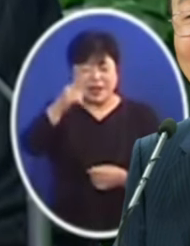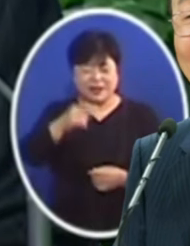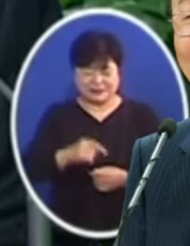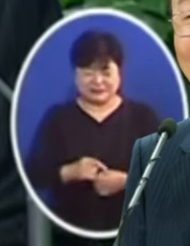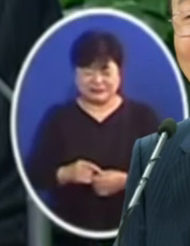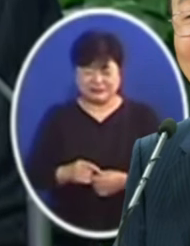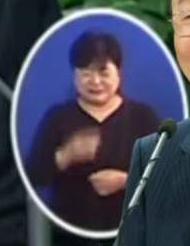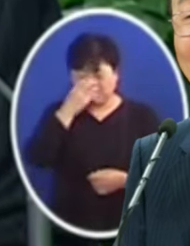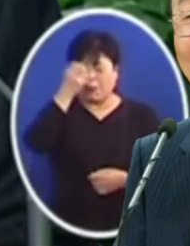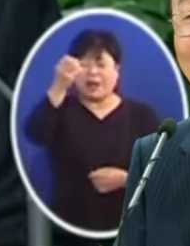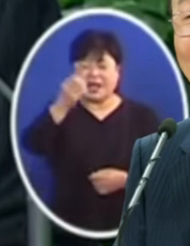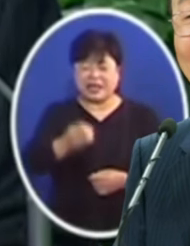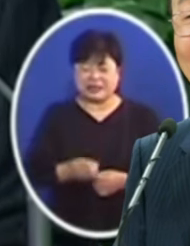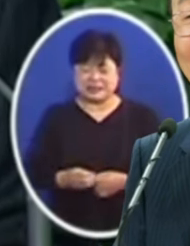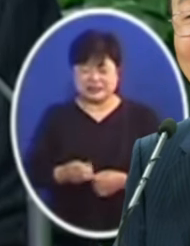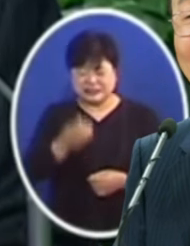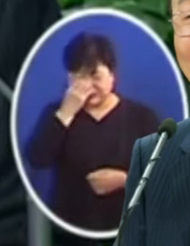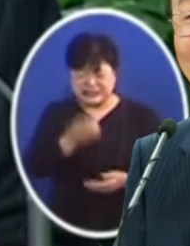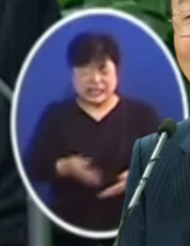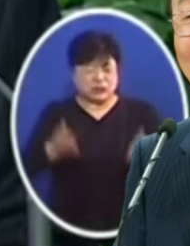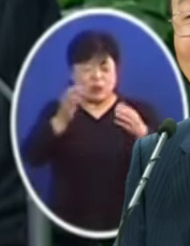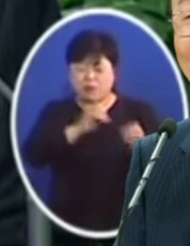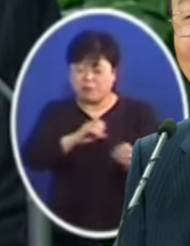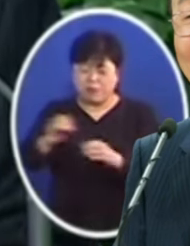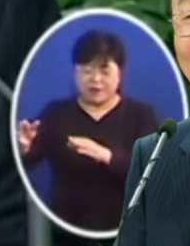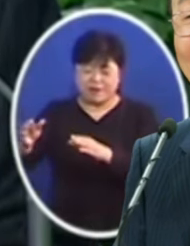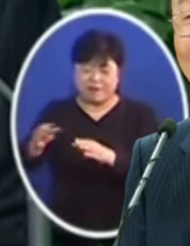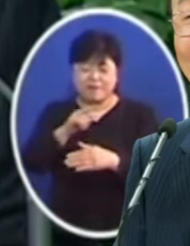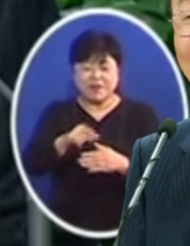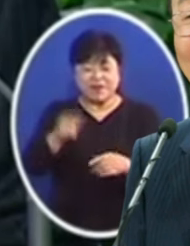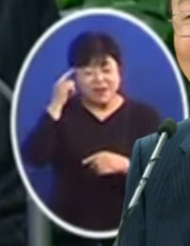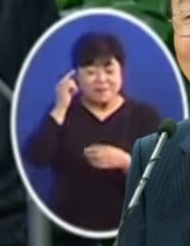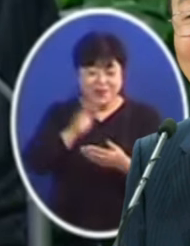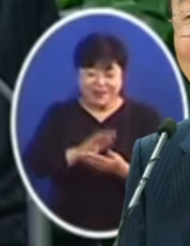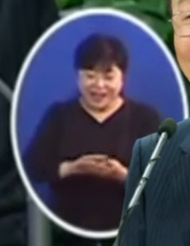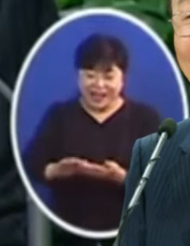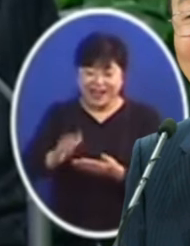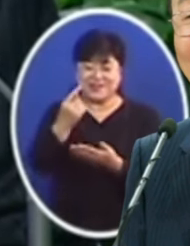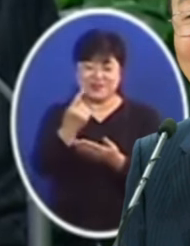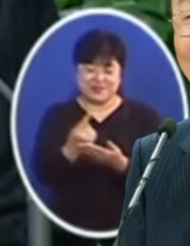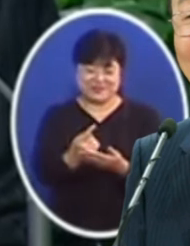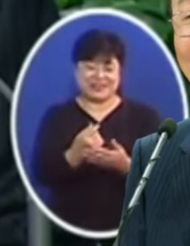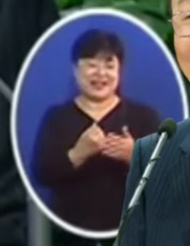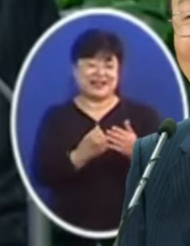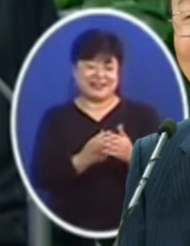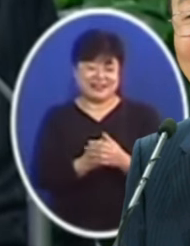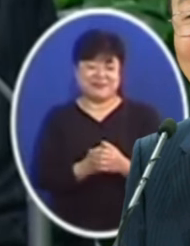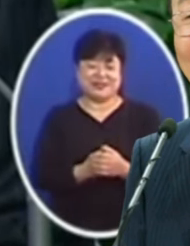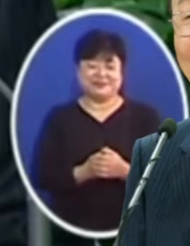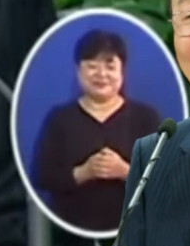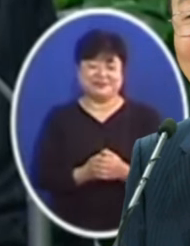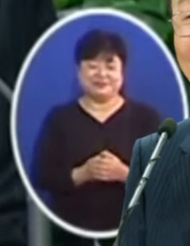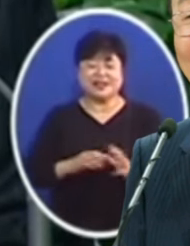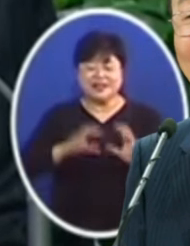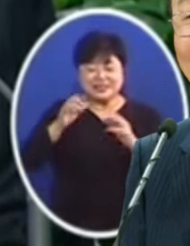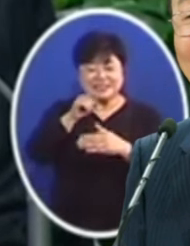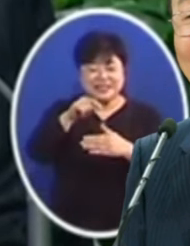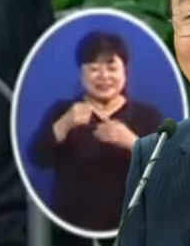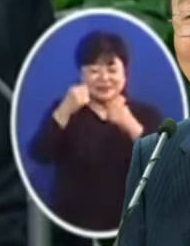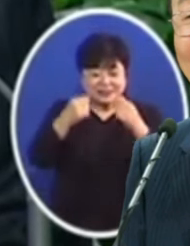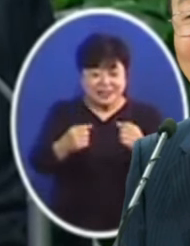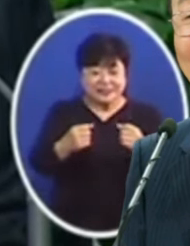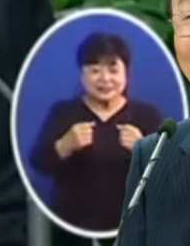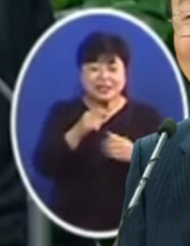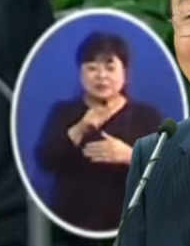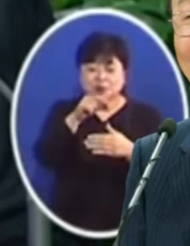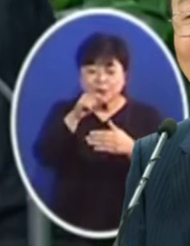오만의 쓰레기통을 제껴야 마음의 평안을 가질 수가 있는 것입니다. 그러므로 이 세상에 사는 모든